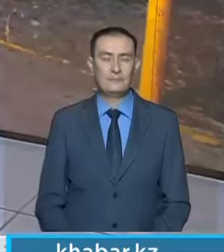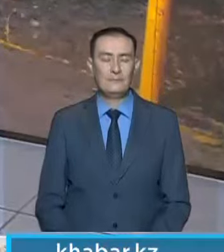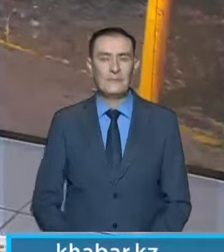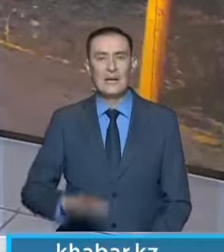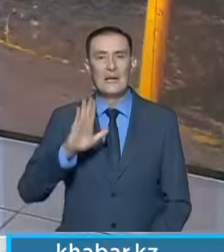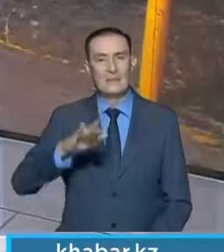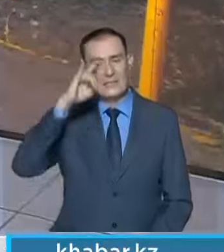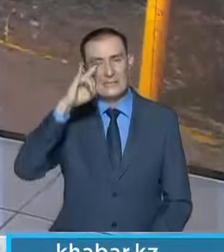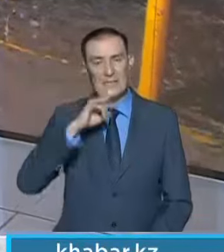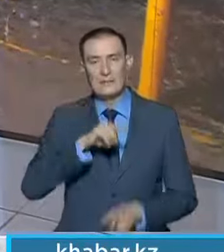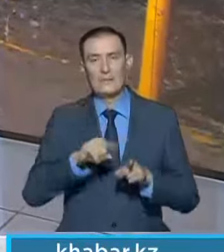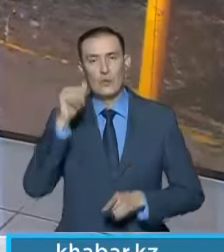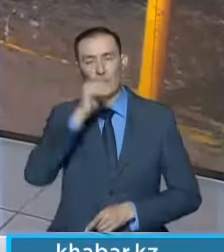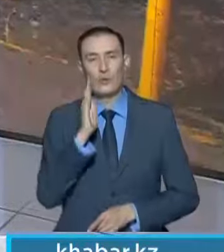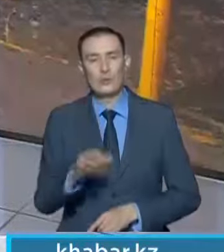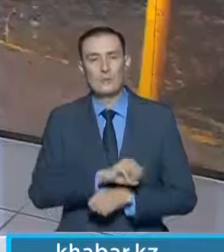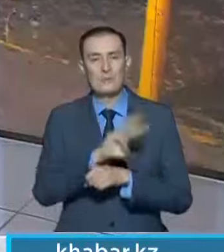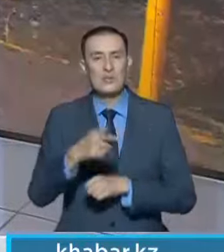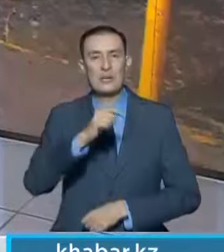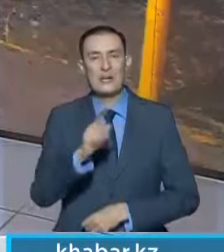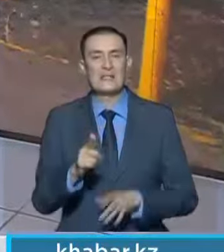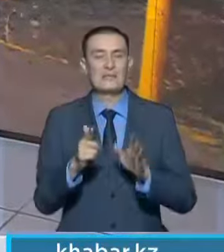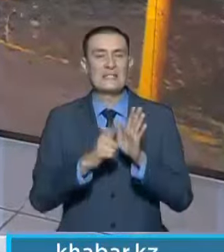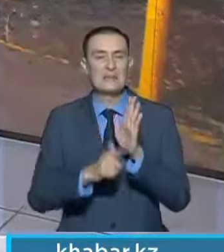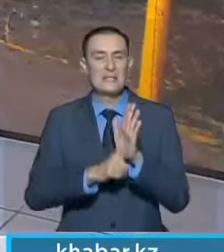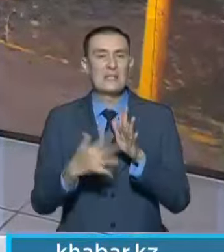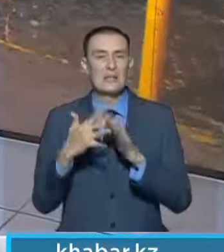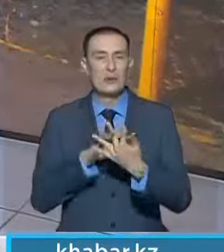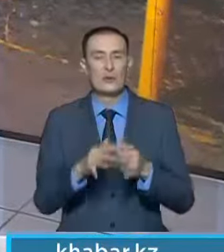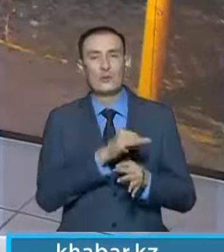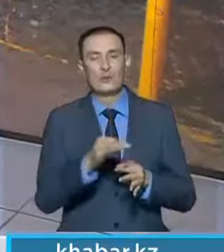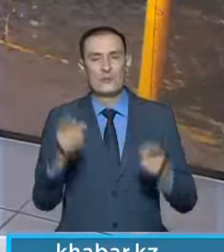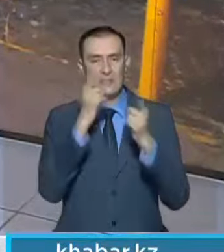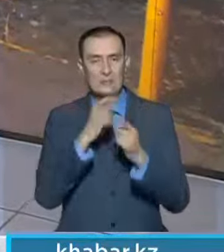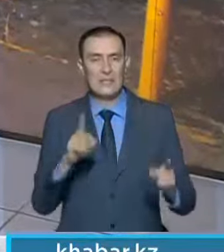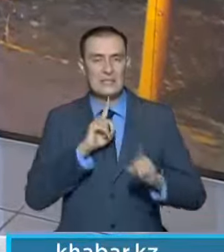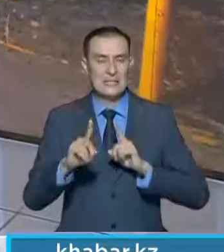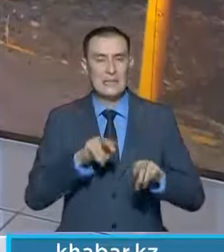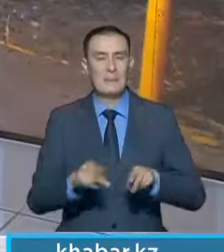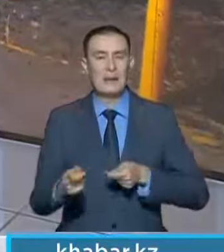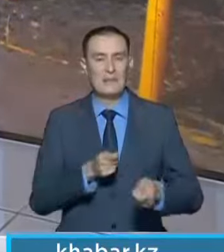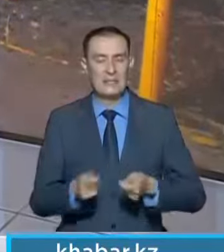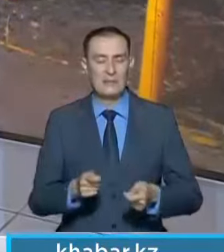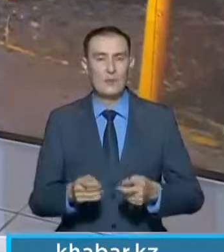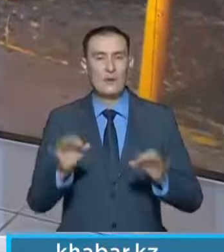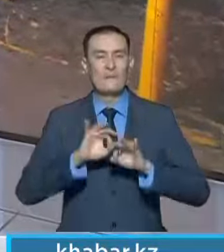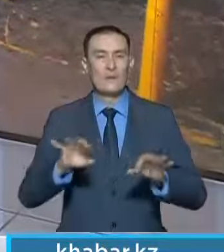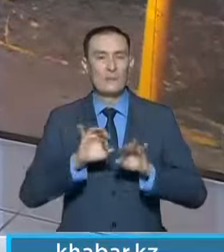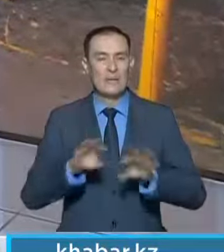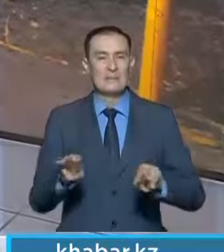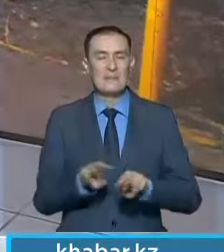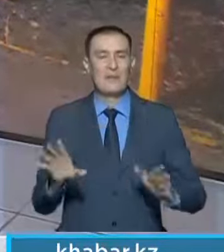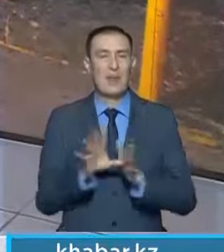В Казахстане до конца года газифицируют порядка 70 населенных пунктов. Об этом сообщили сегодня на заседании правительства. По информации